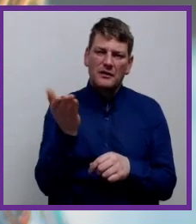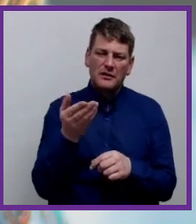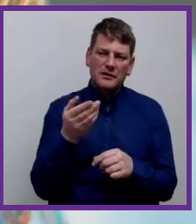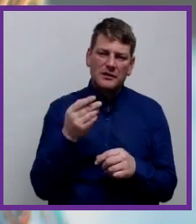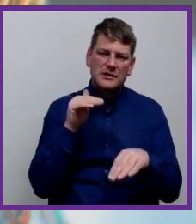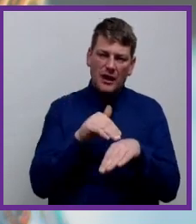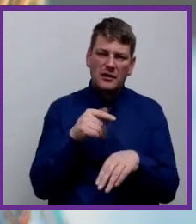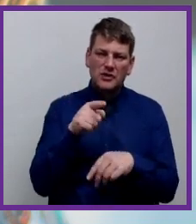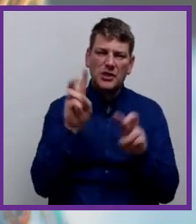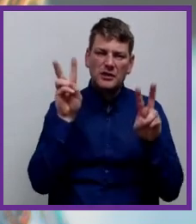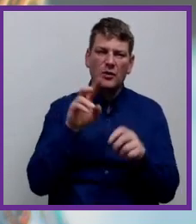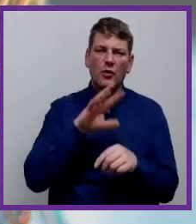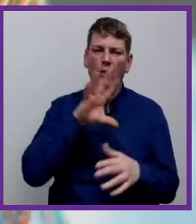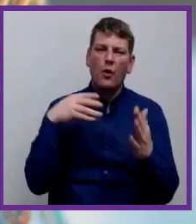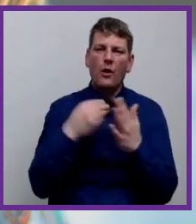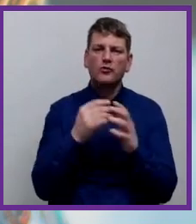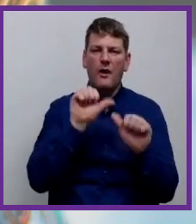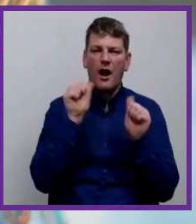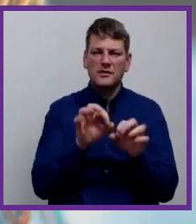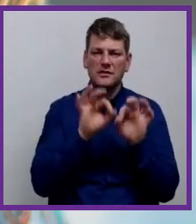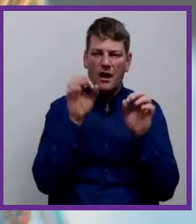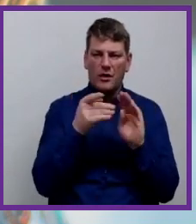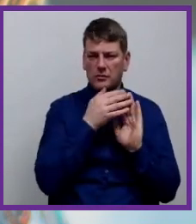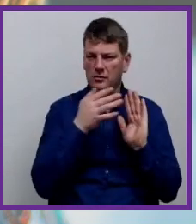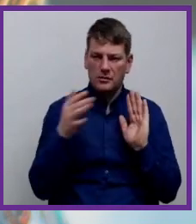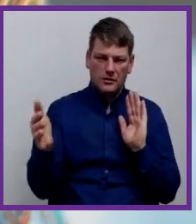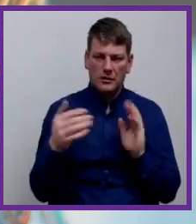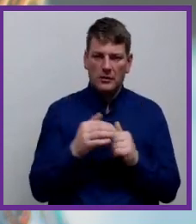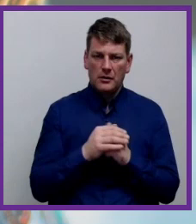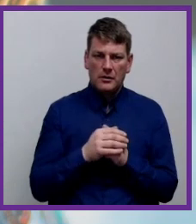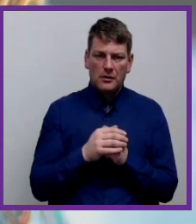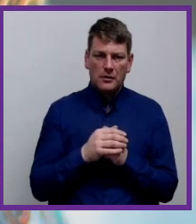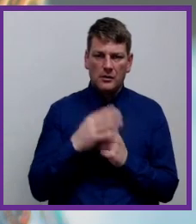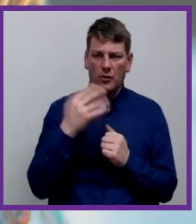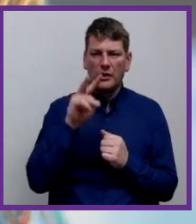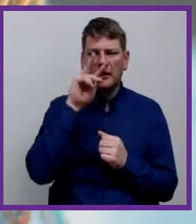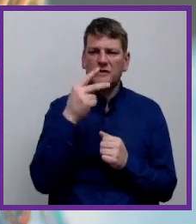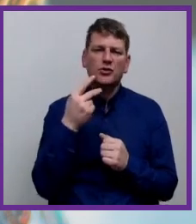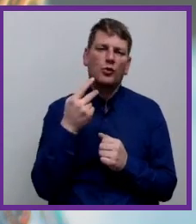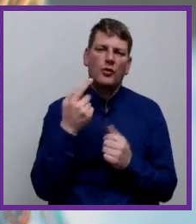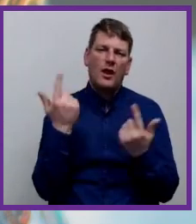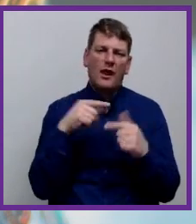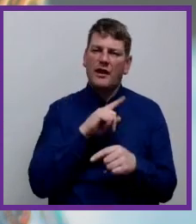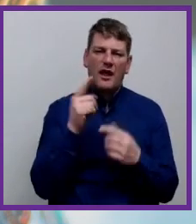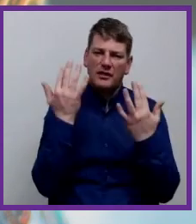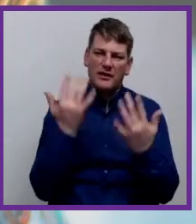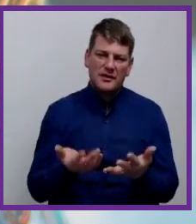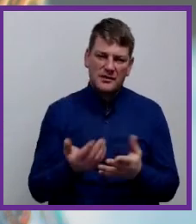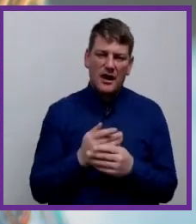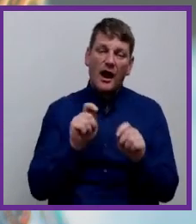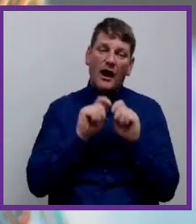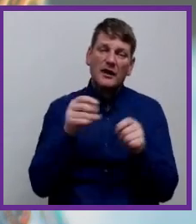tā ir tēma jau kaut kas mākslu sākusies. Un nebanam, mēs viņu 2 stundu laikā izrisināsim. Bet atklāt